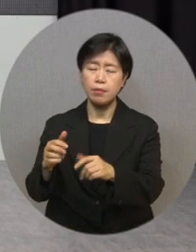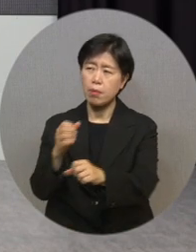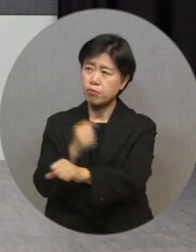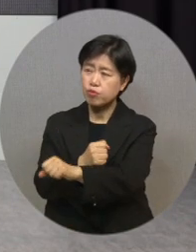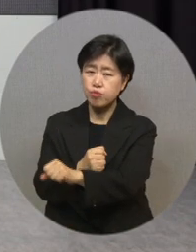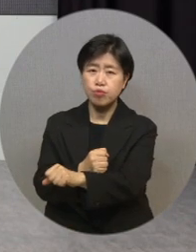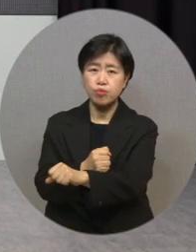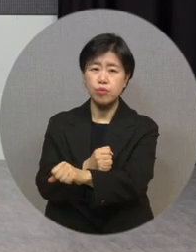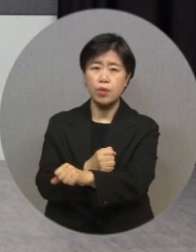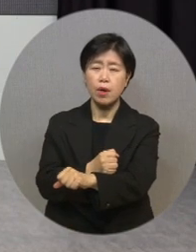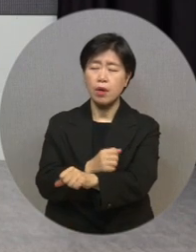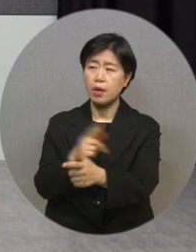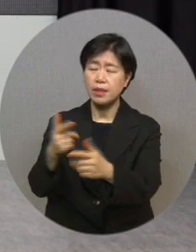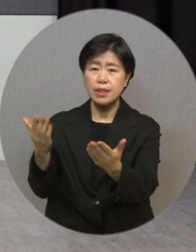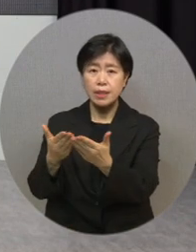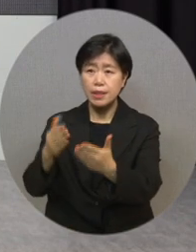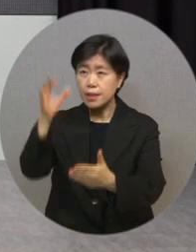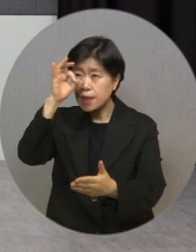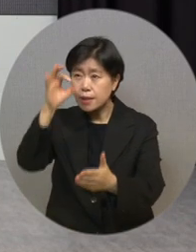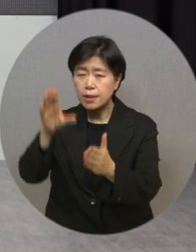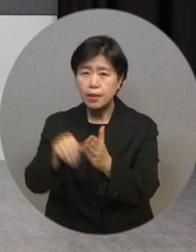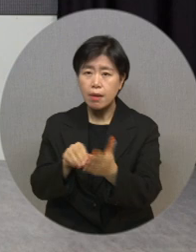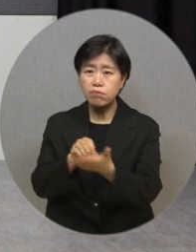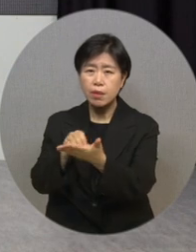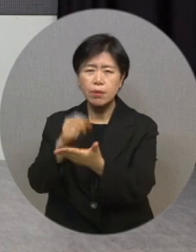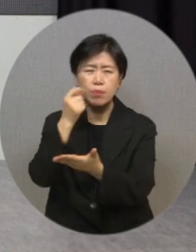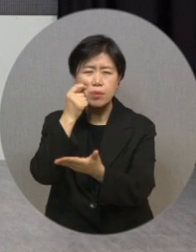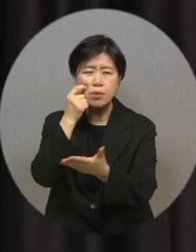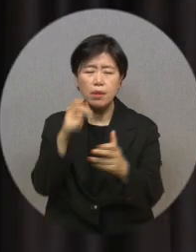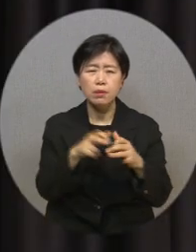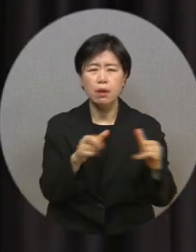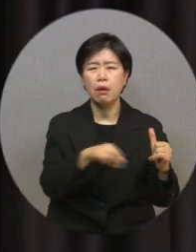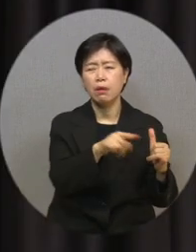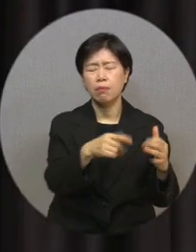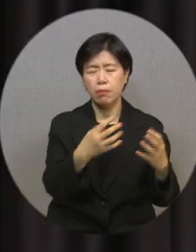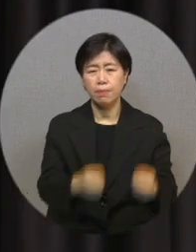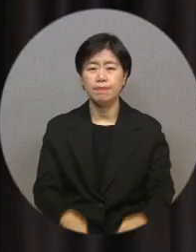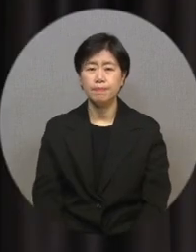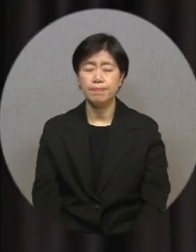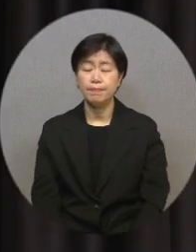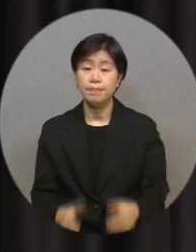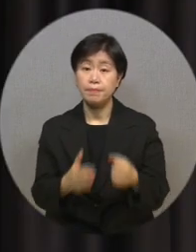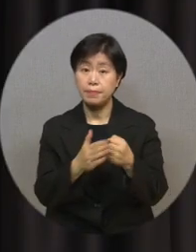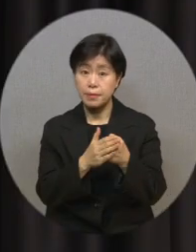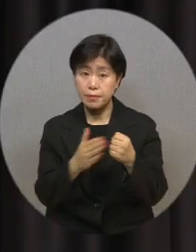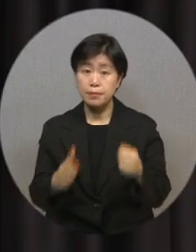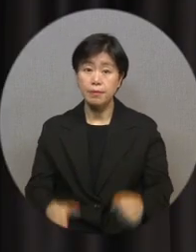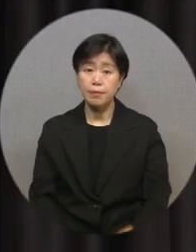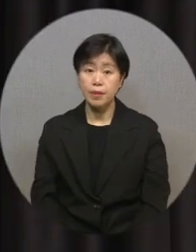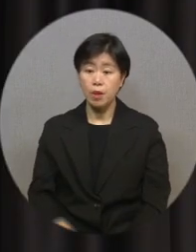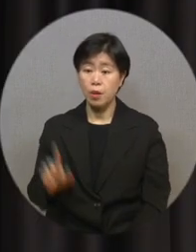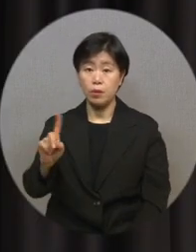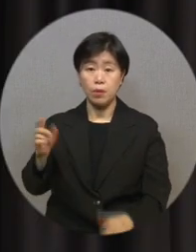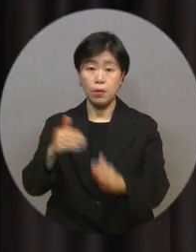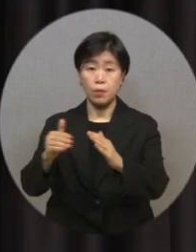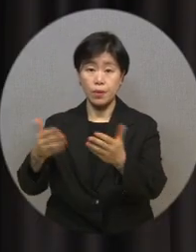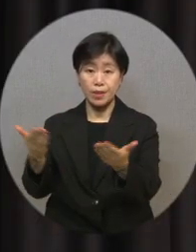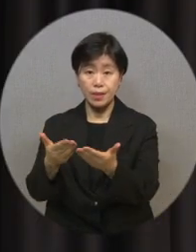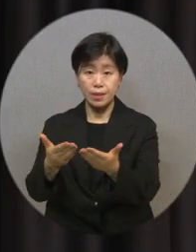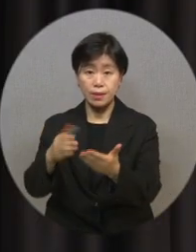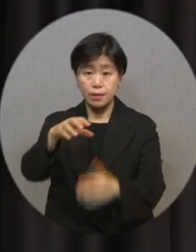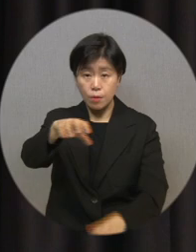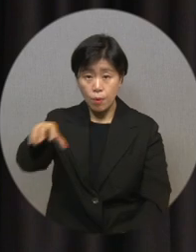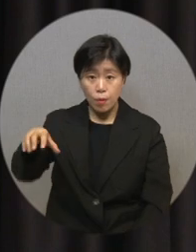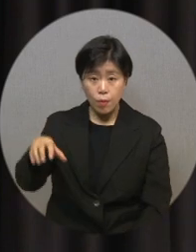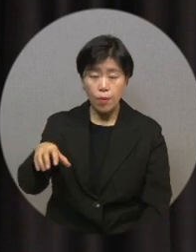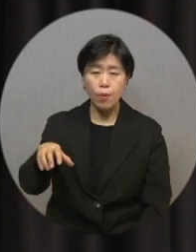장애인들이 사실은 상당히 많 많이 있습니다 그래서 그분들이 실질적으로 어떤 공공 일자리나 이런 걸 통해서